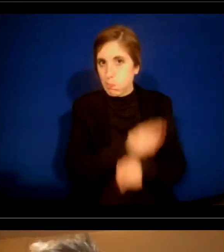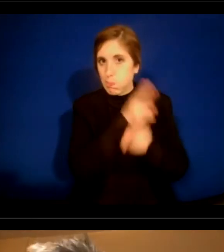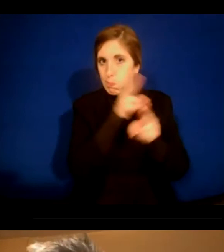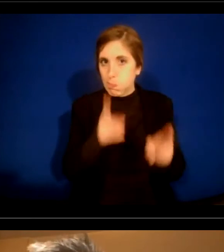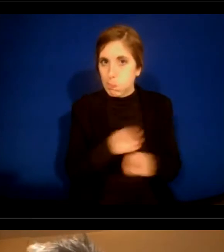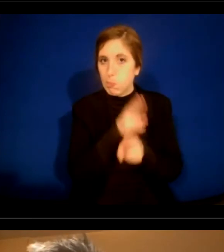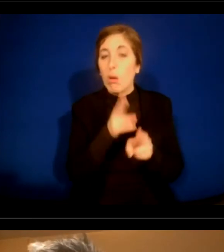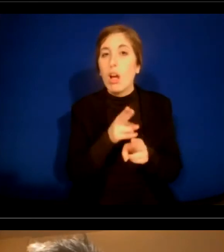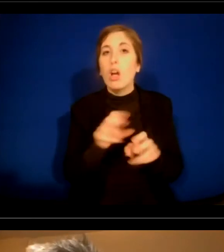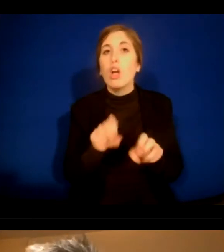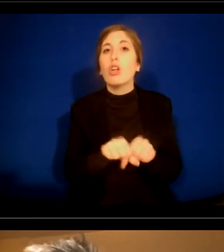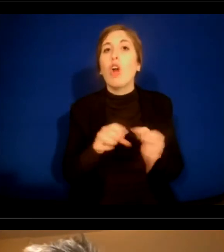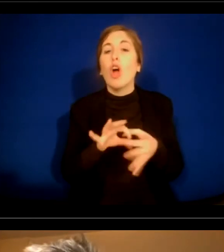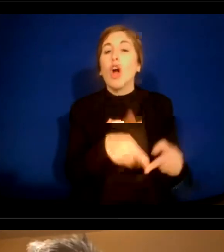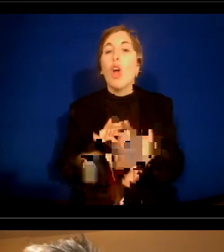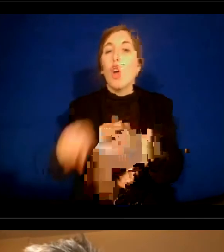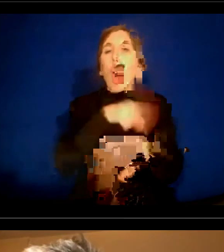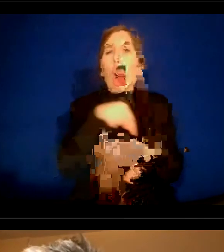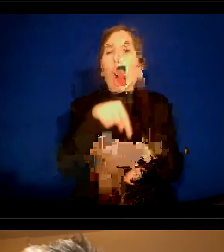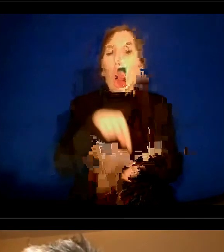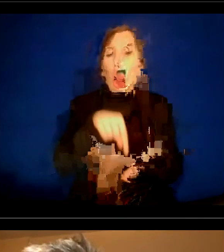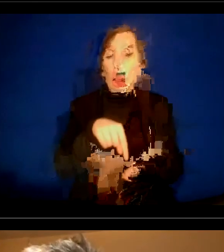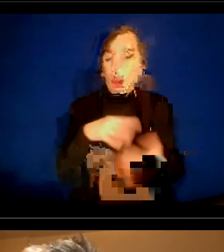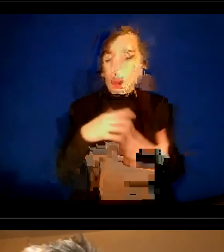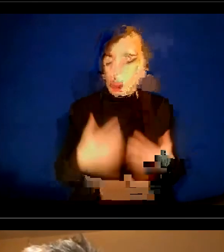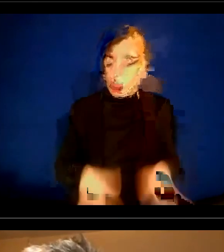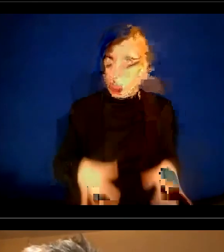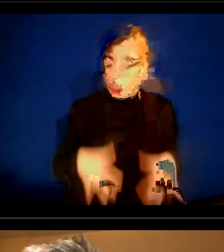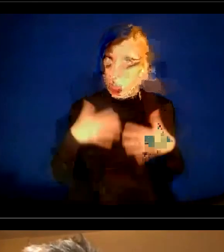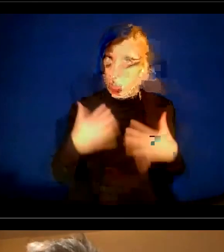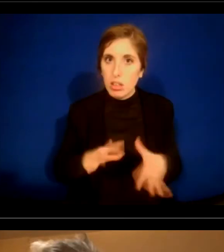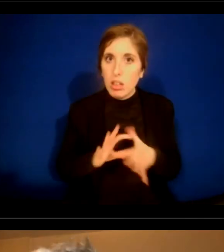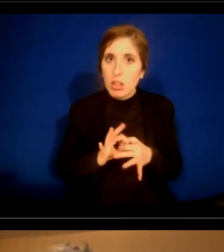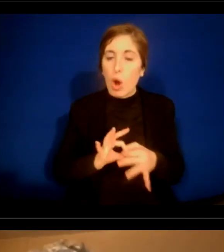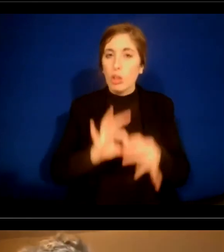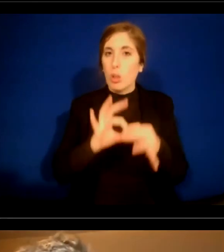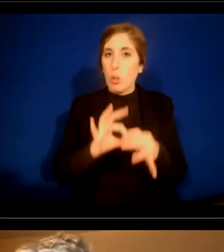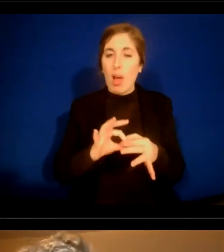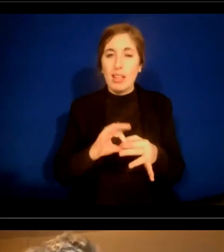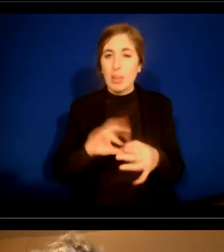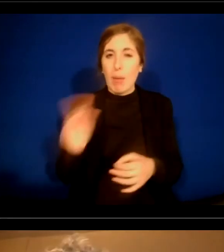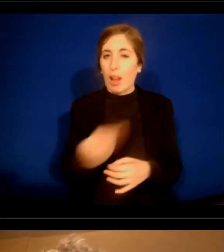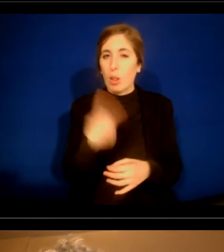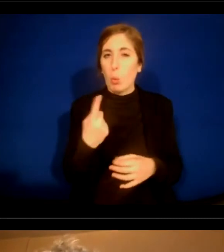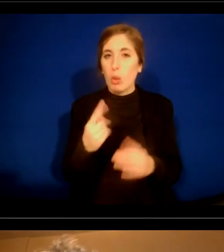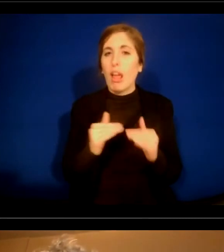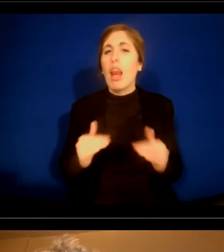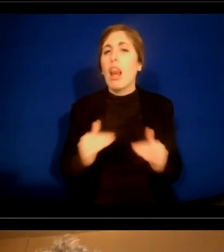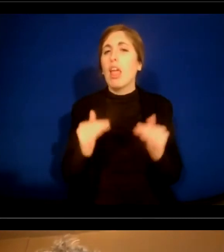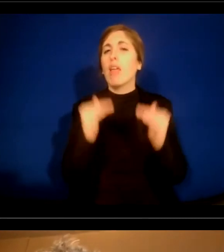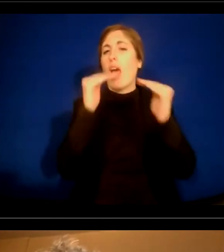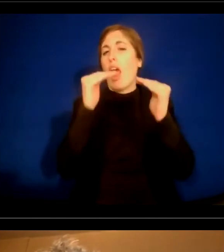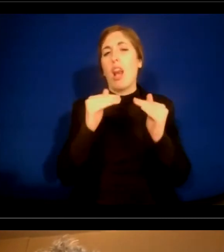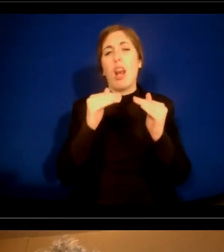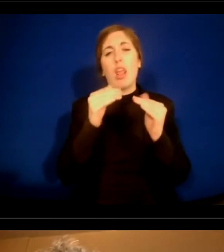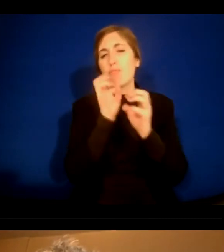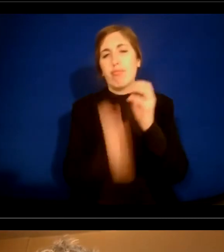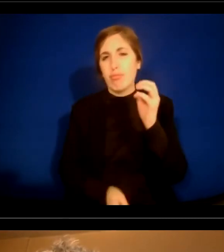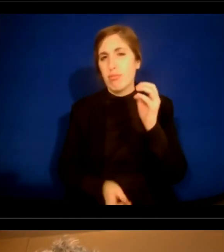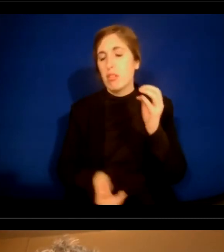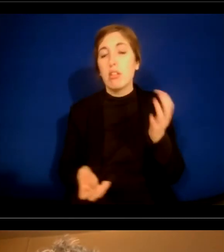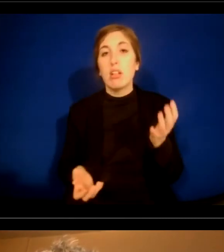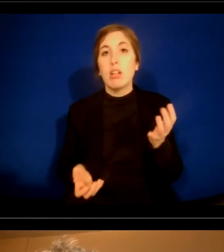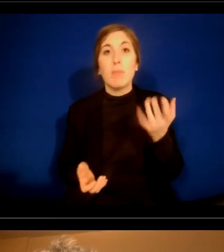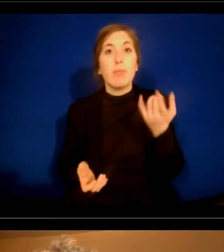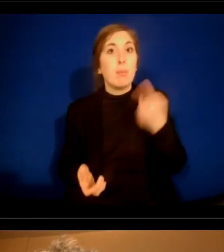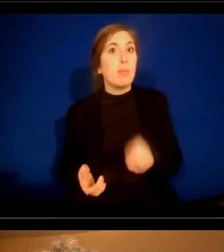c'è comunque un sentimento comunitario molto forte di integrazione anche allo stesso momento che sta venendo espresso